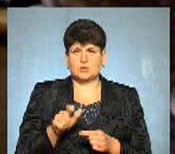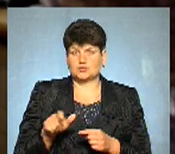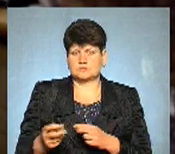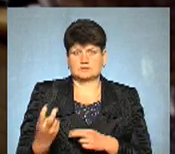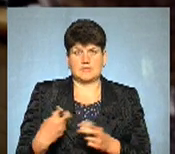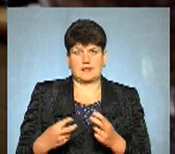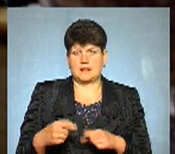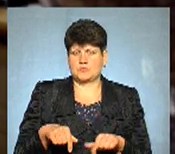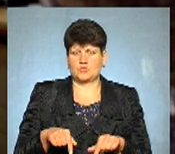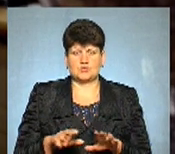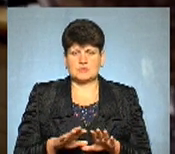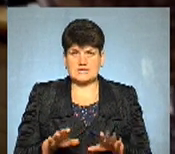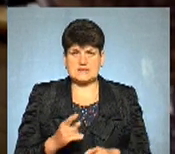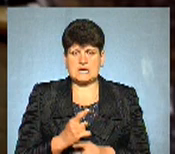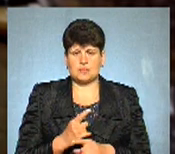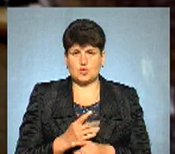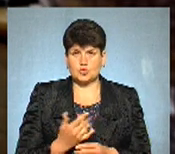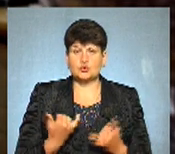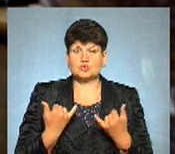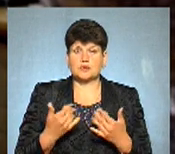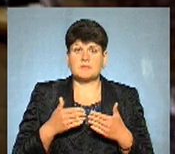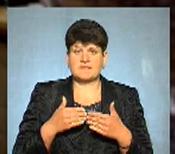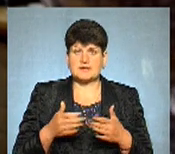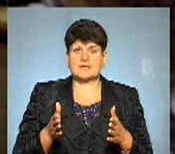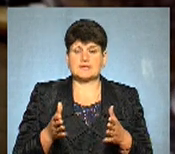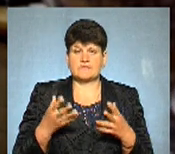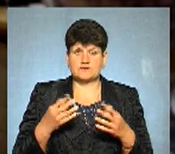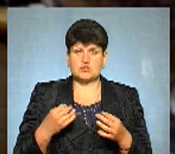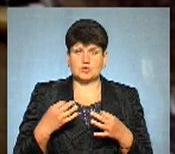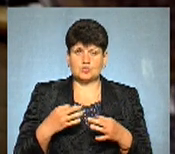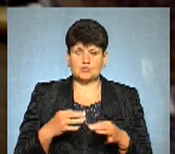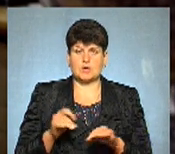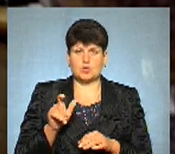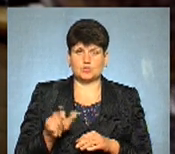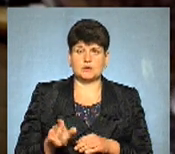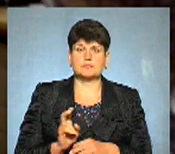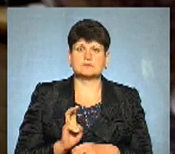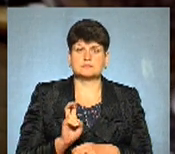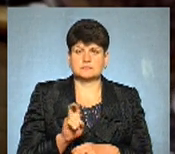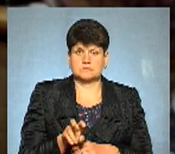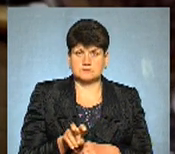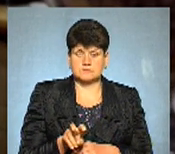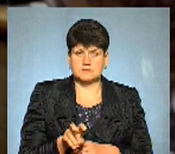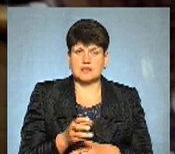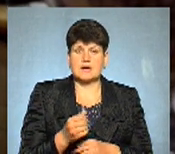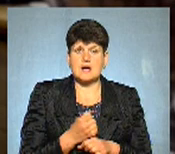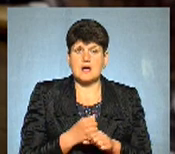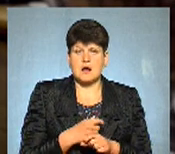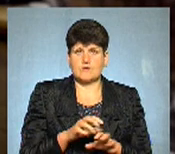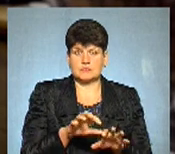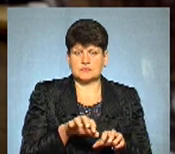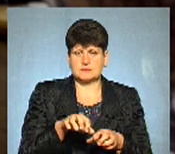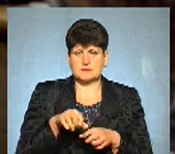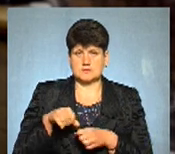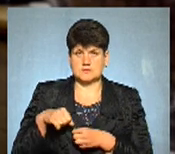сюди не запускали, бо заборонено. Сьогодні ми відкрилися, вже дозволяємо відвідувачам заходити, тобто кава з собою